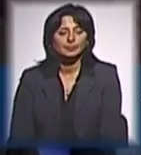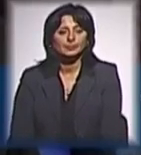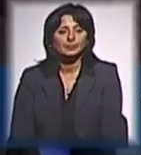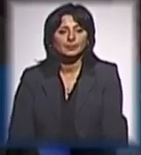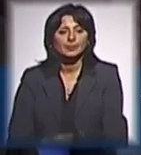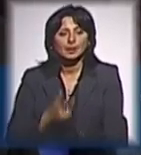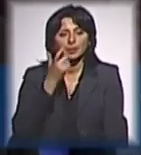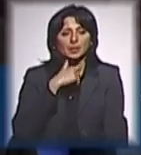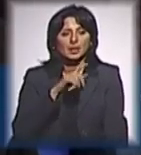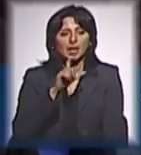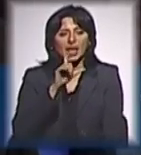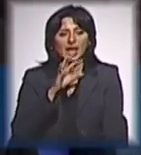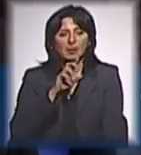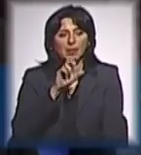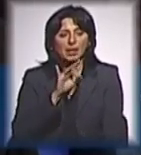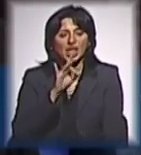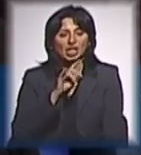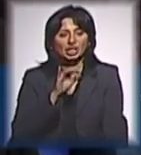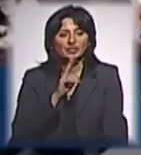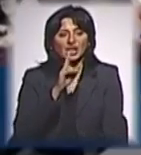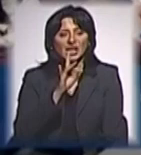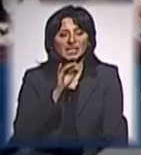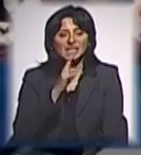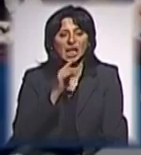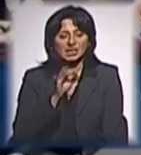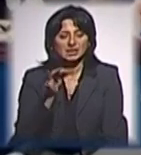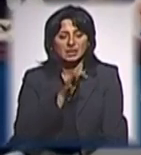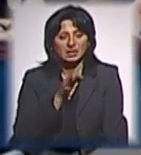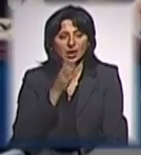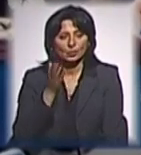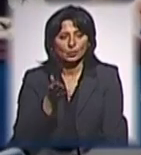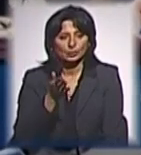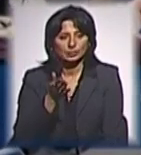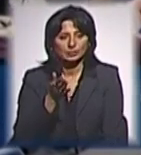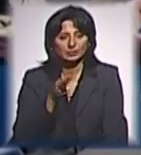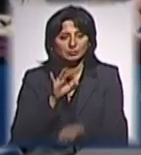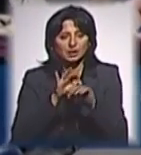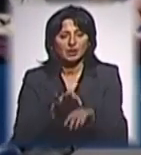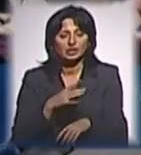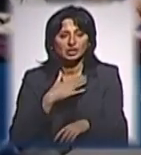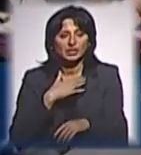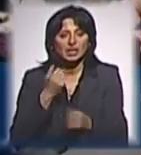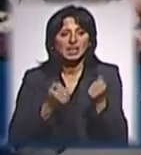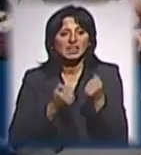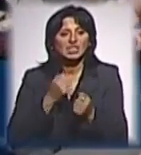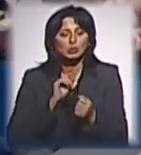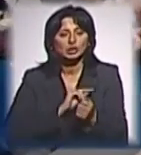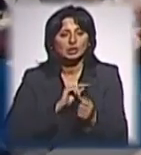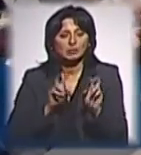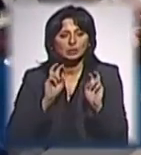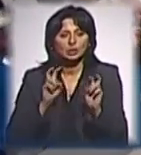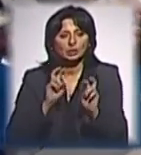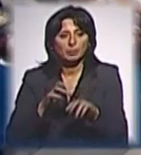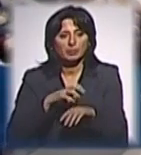ჩვენთან ერთად არის ბატონი ერემია ბერიშვილი, რომელიც წანისის მაჟორიტარია და მას მიყავს ჩვენთან ტრანსპორტის სამსახური